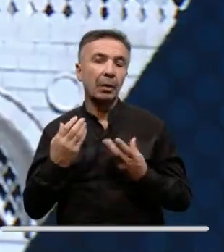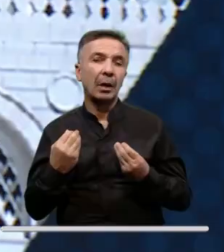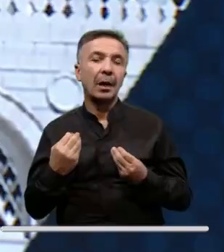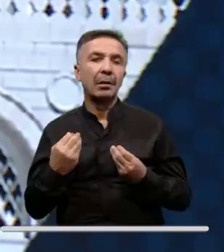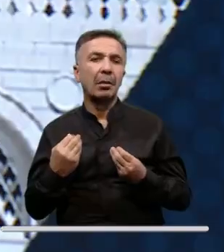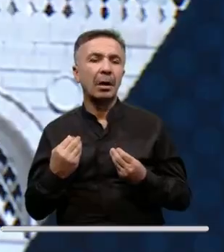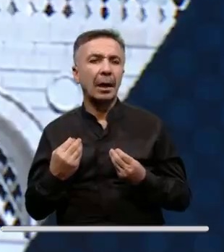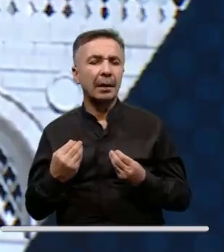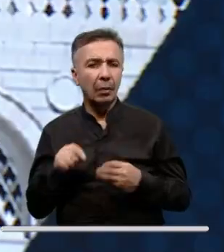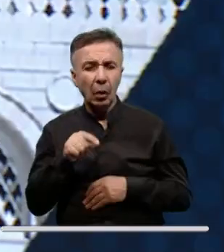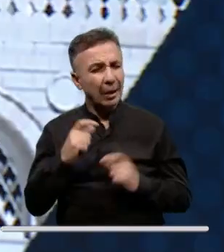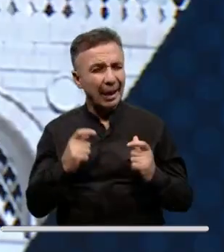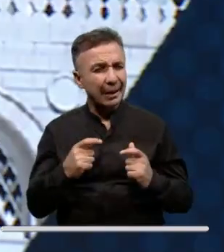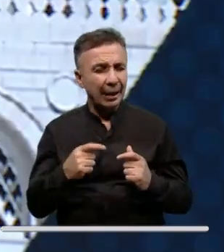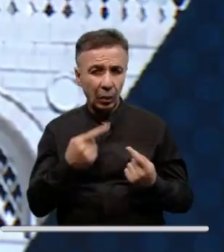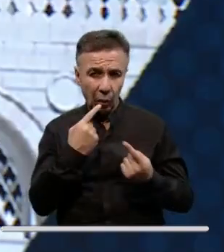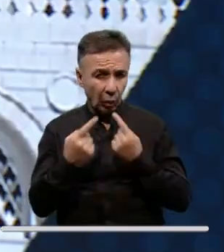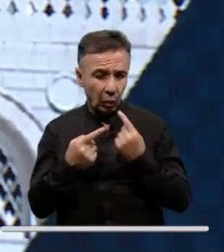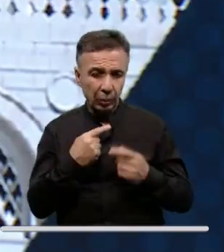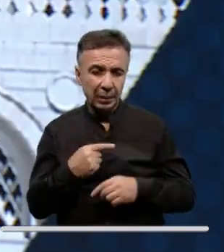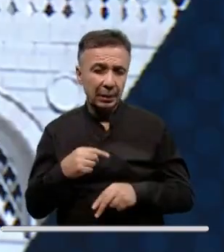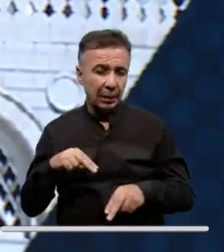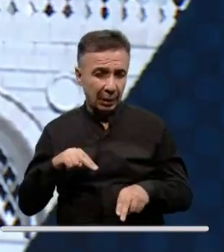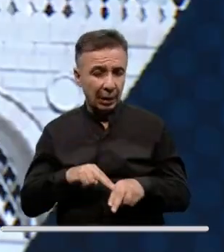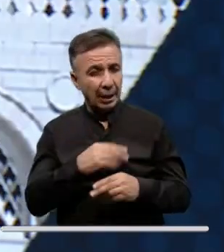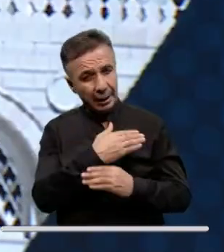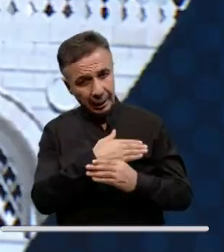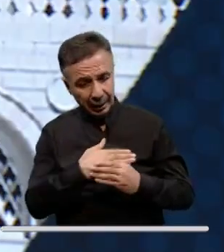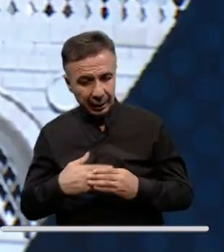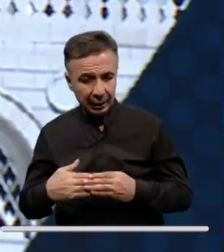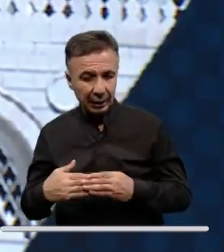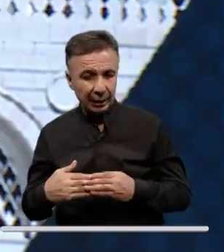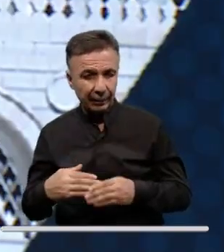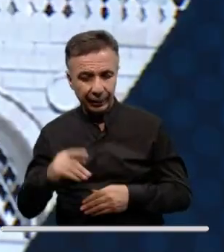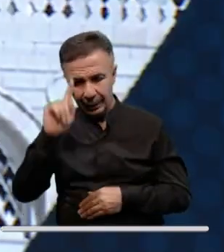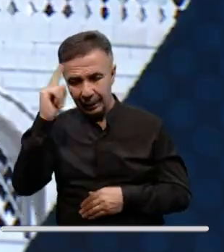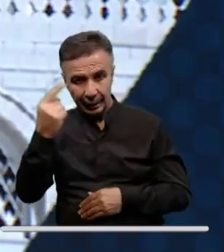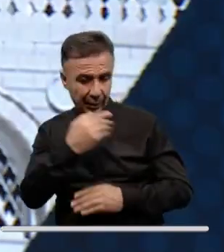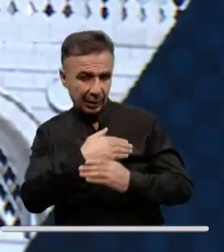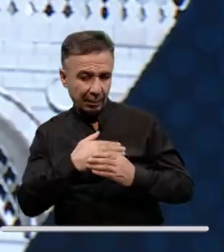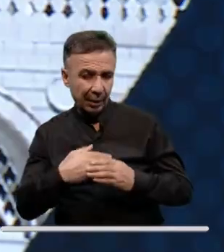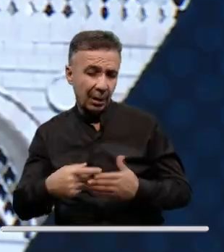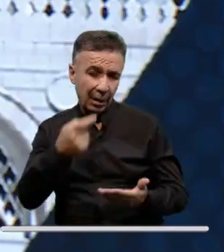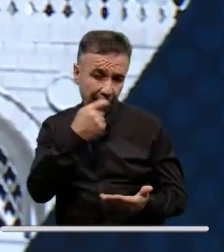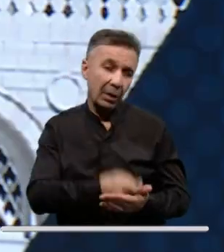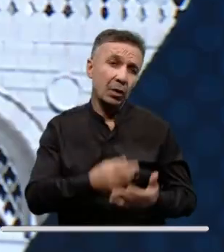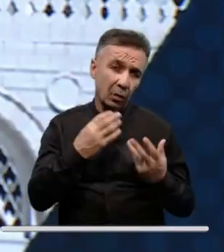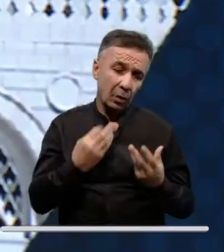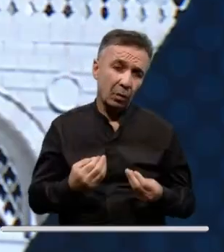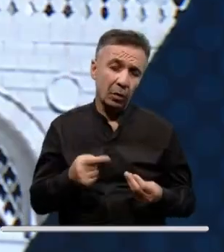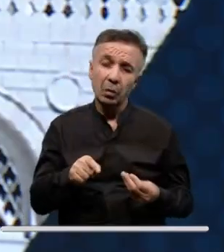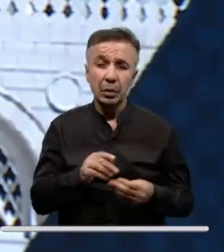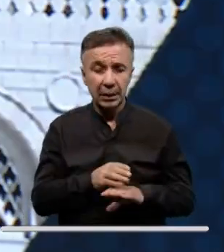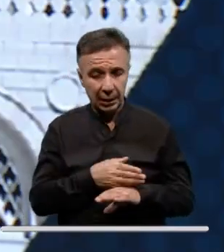peşin olmasıdır kredi kartıyla da tek çekim Eee dediğimizde Peşin peşin olmaktadır ondan